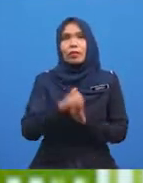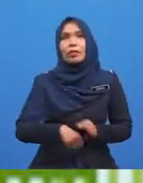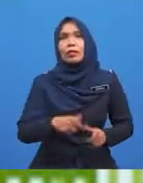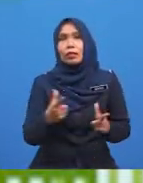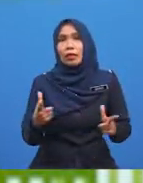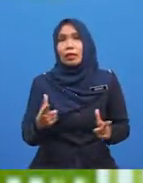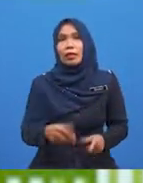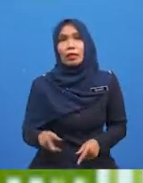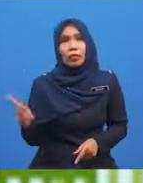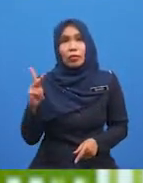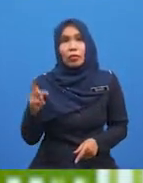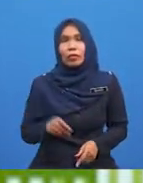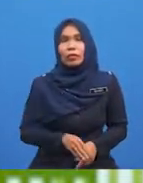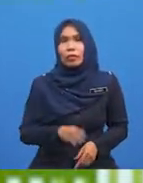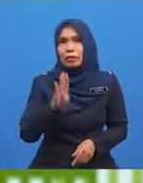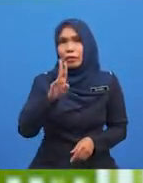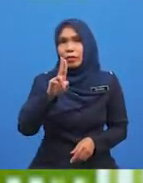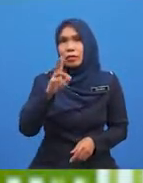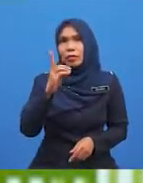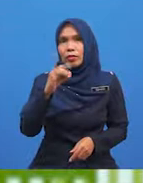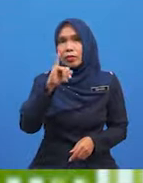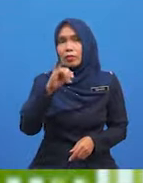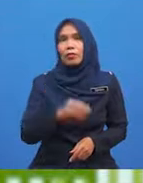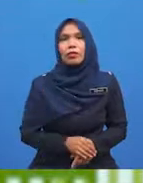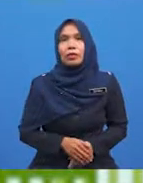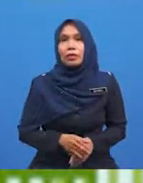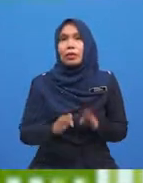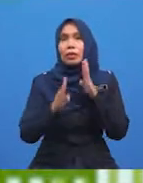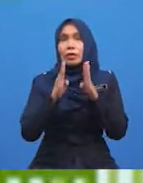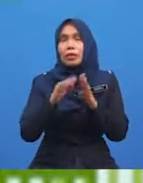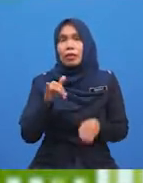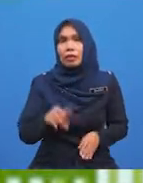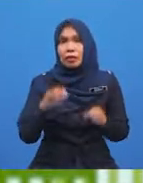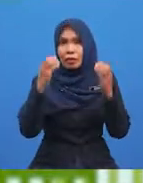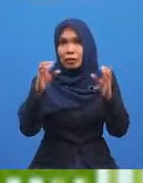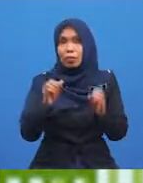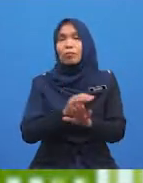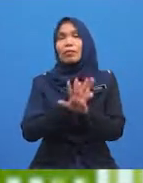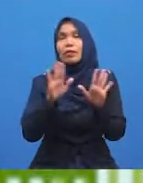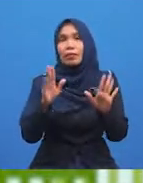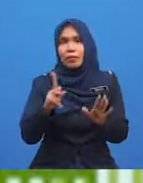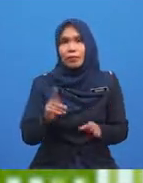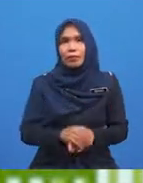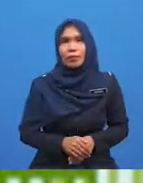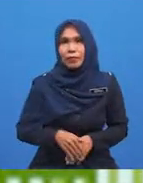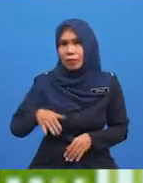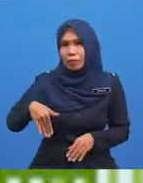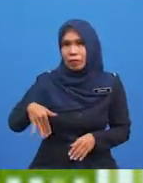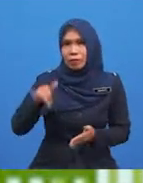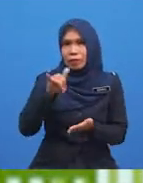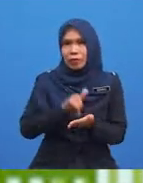daripada kuasa budi bicara yang telah cikgu terangkan tadi. Tetapi sebelum